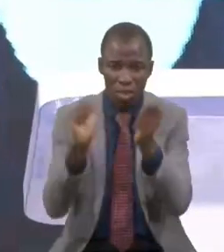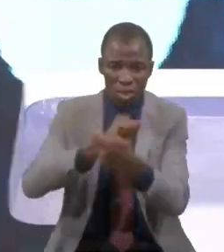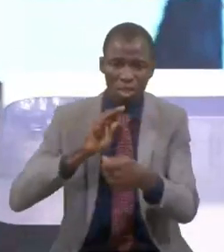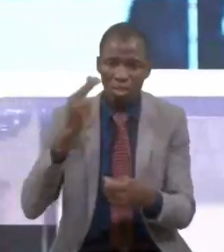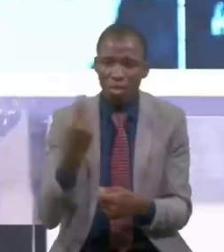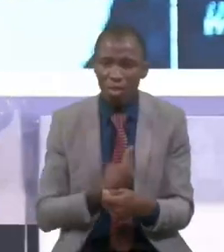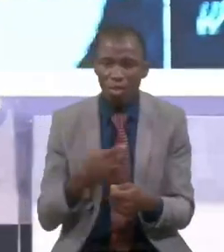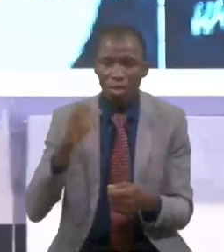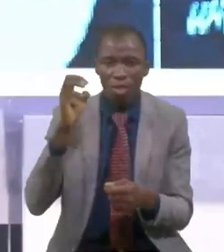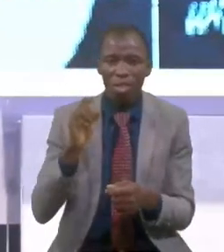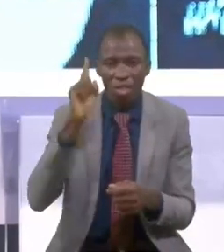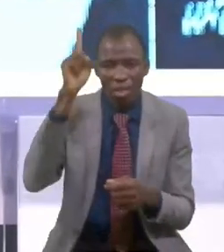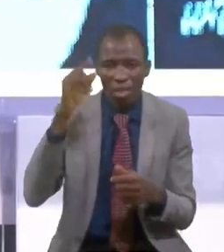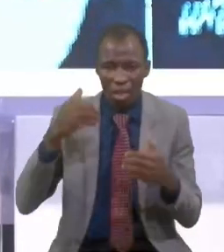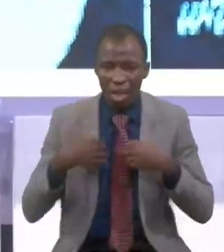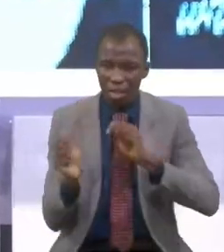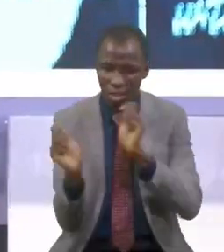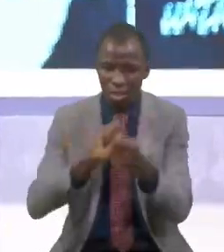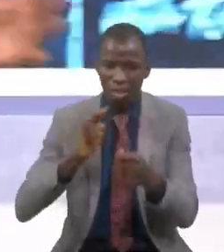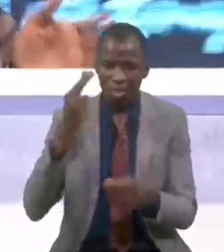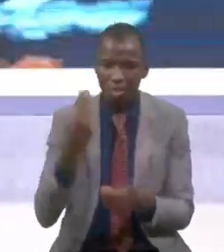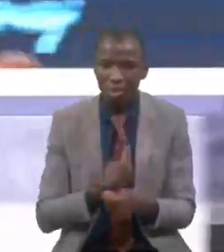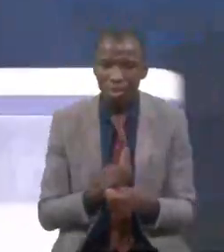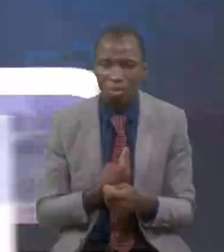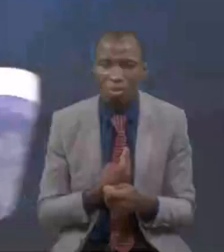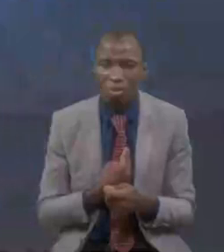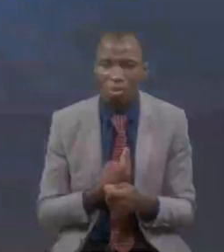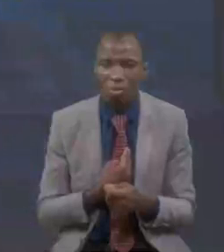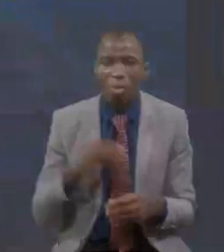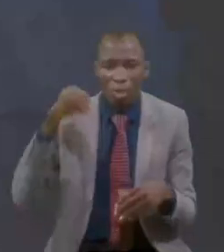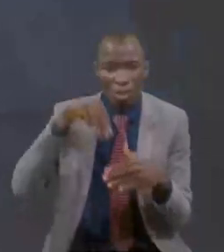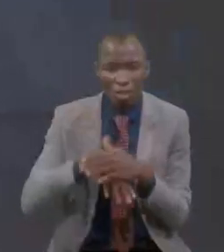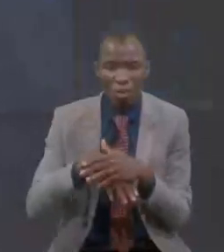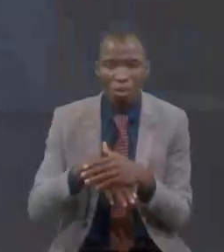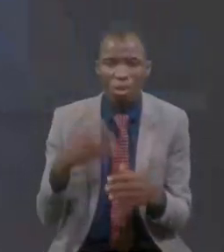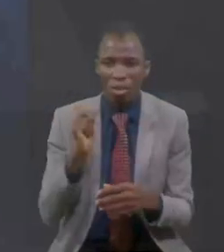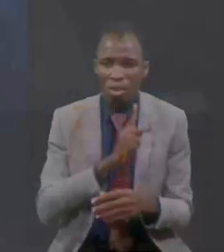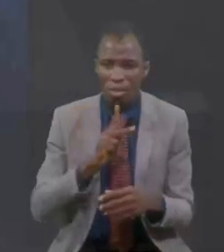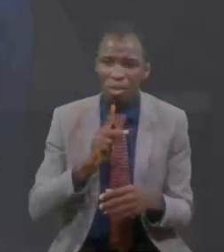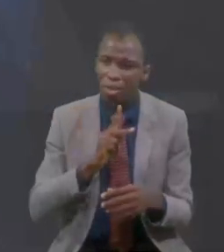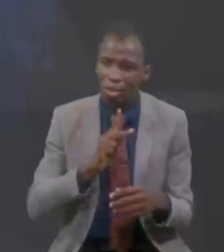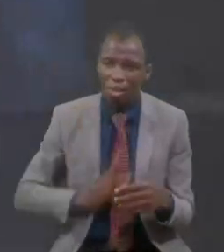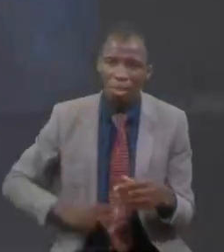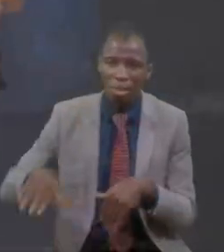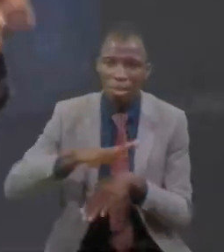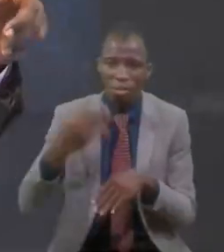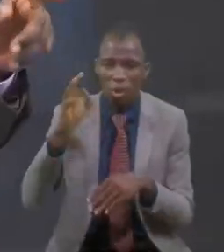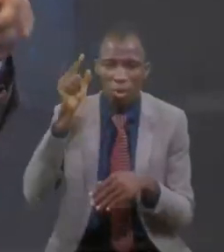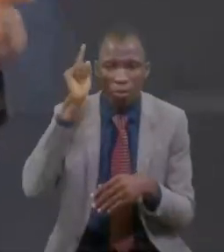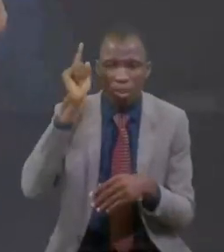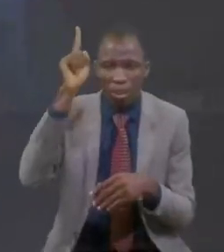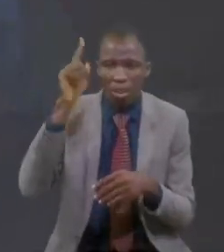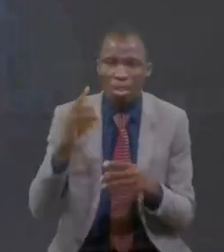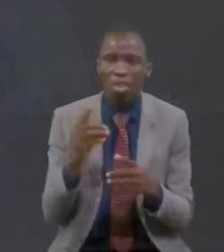a délivré de la puissance des ténèbres et nous a transporté dans le